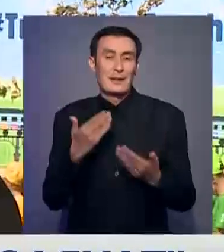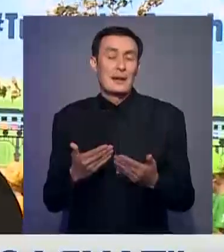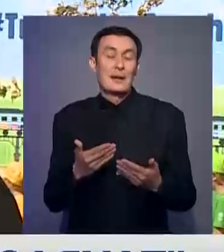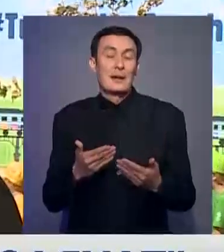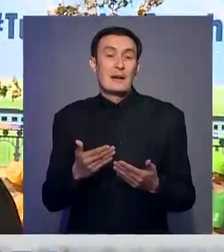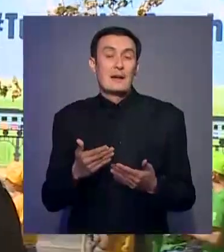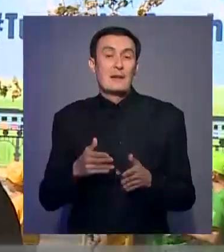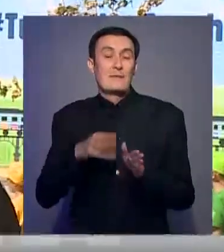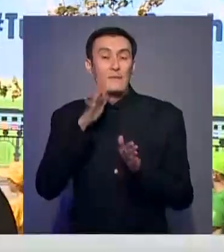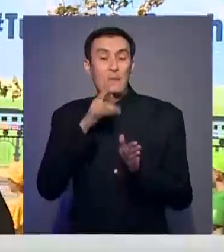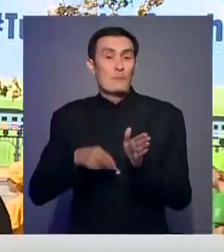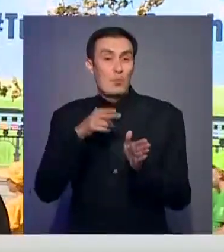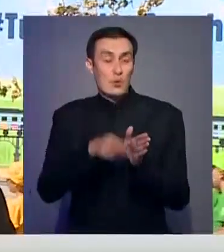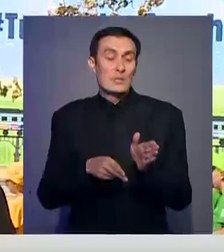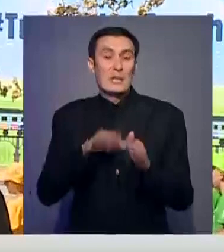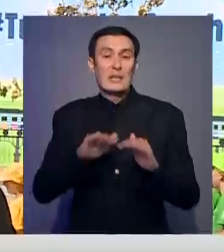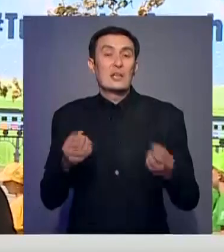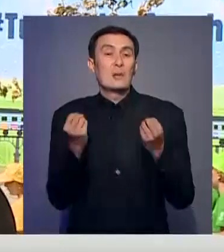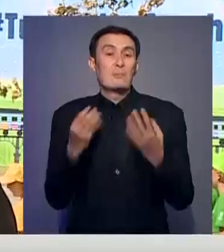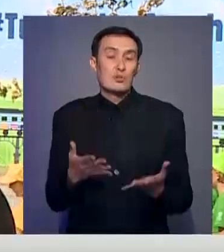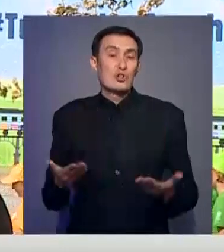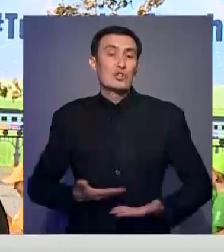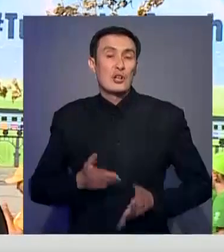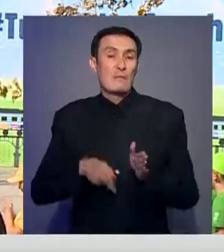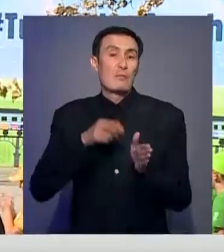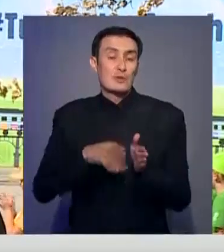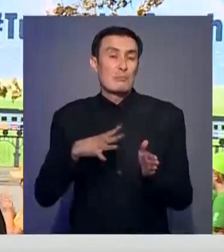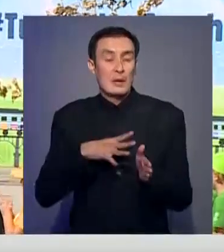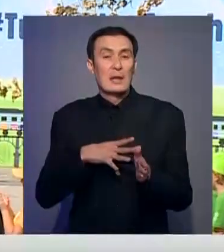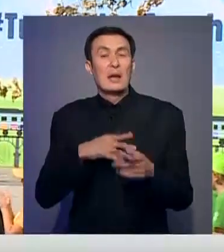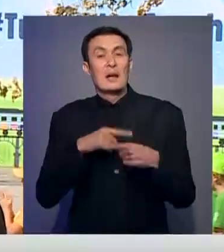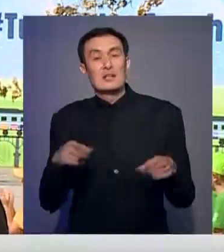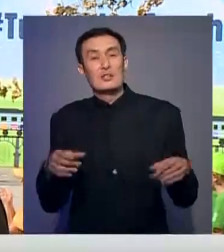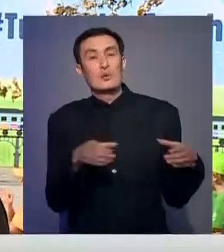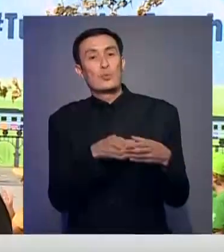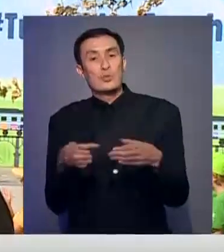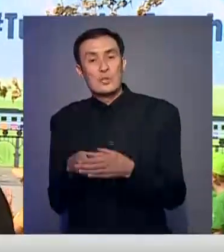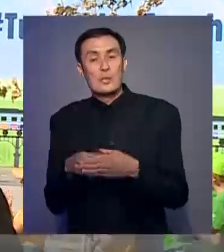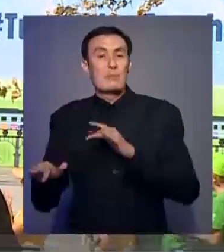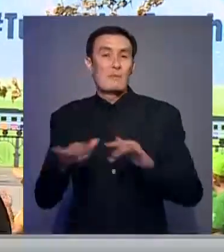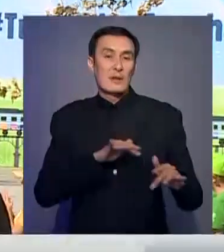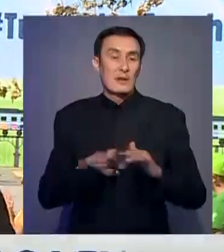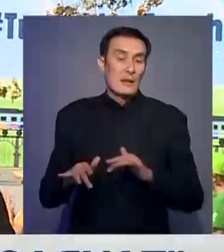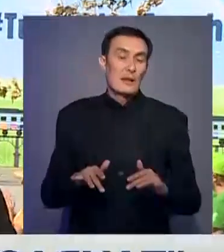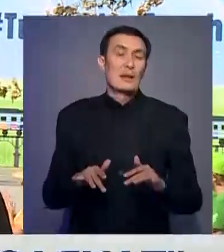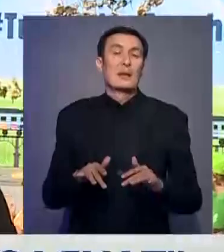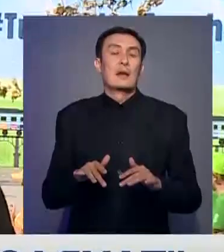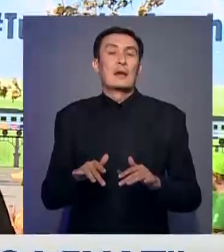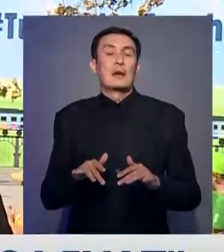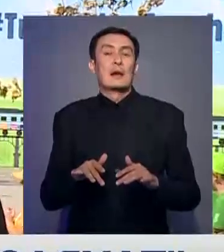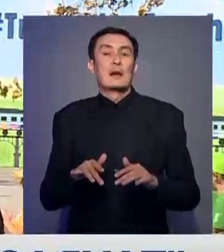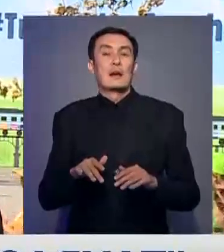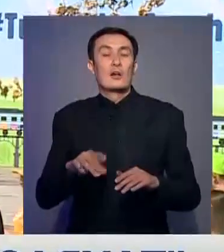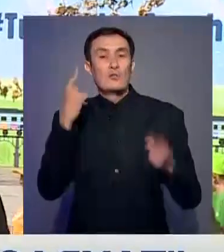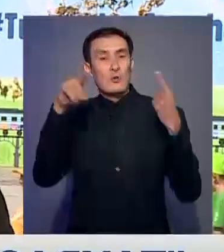курсирования самого поезда дети не просто проживали в поезде, с ними проводились различные кружки на раскрытие собственного